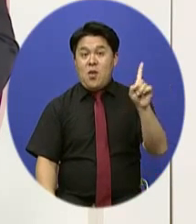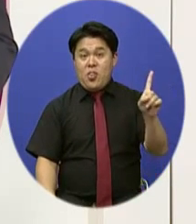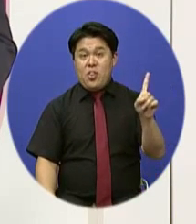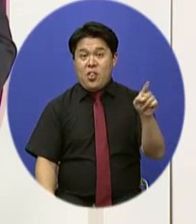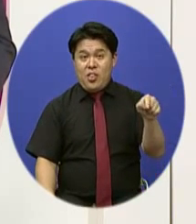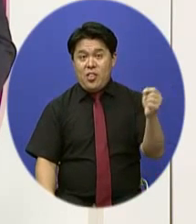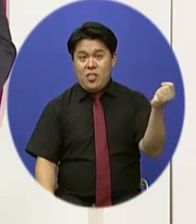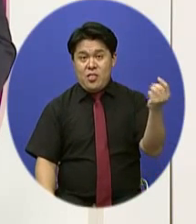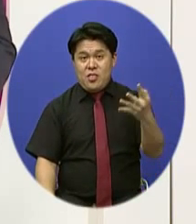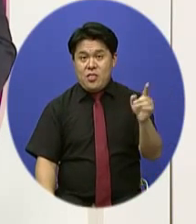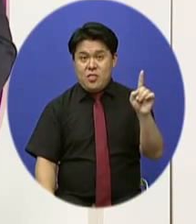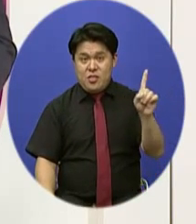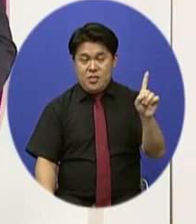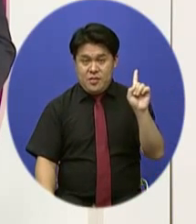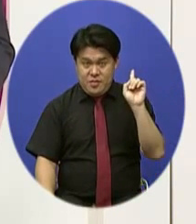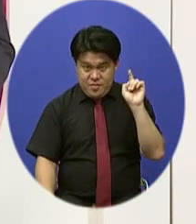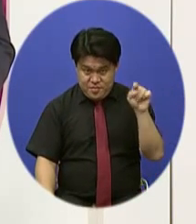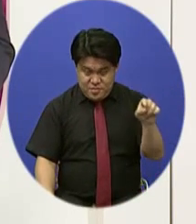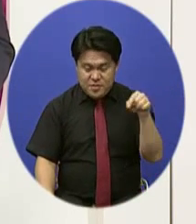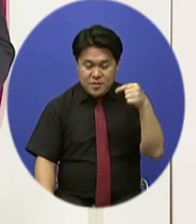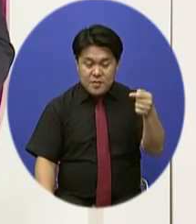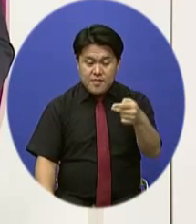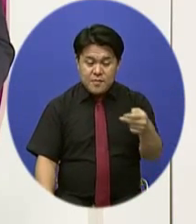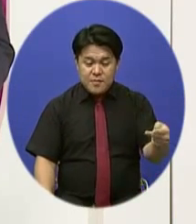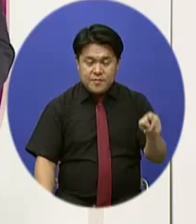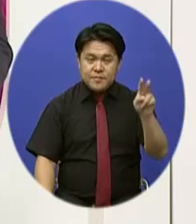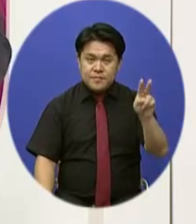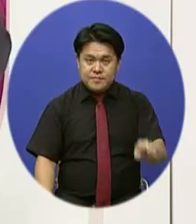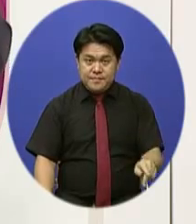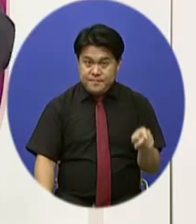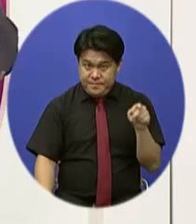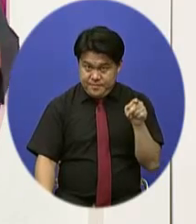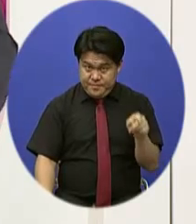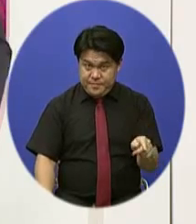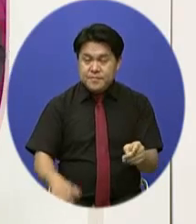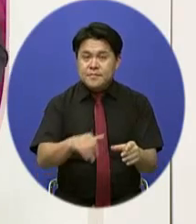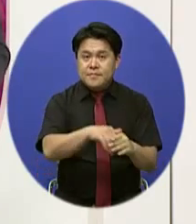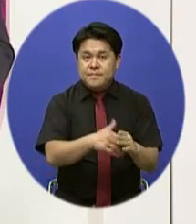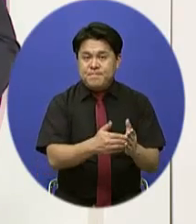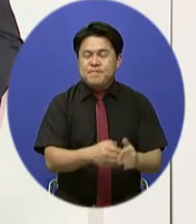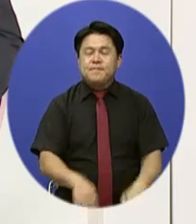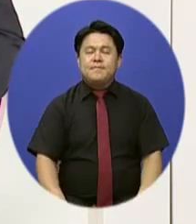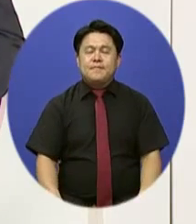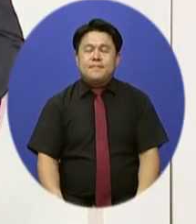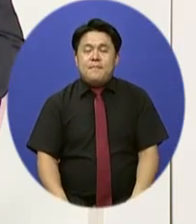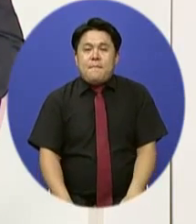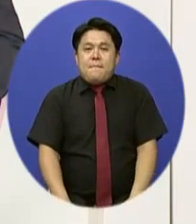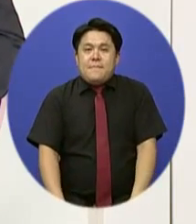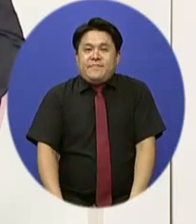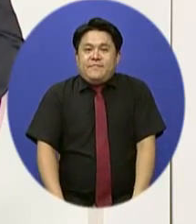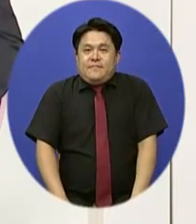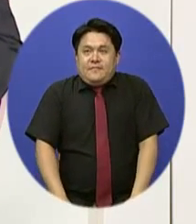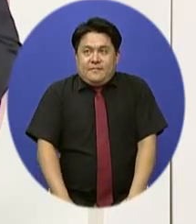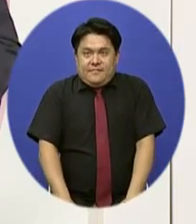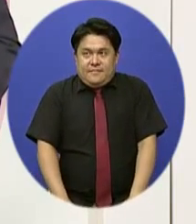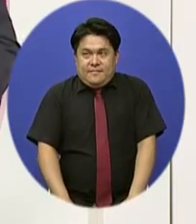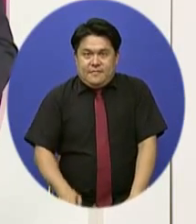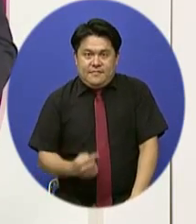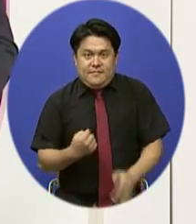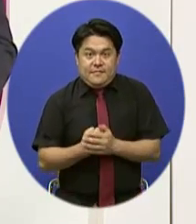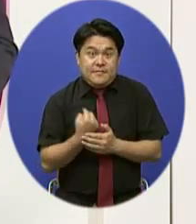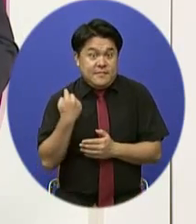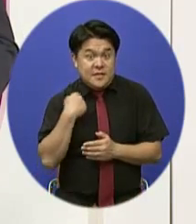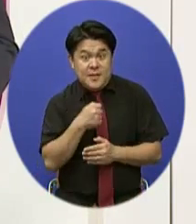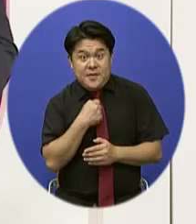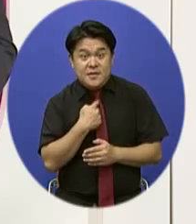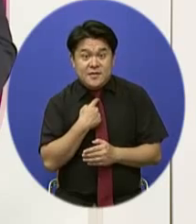때문에 1번을 누르시고 네. 우물의 정자를 누르면 심사가 완료됩니다. 네. 자, 어제